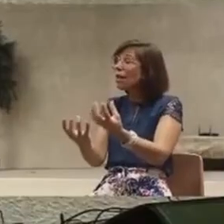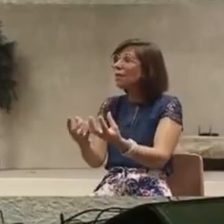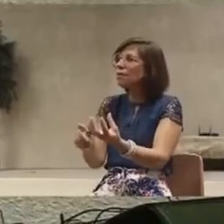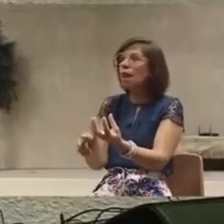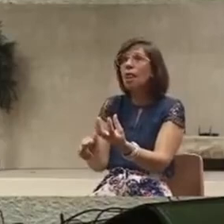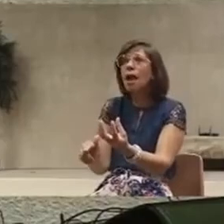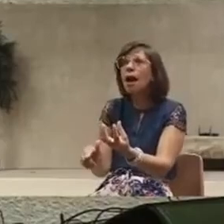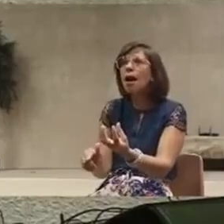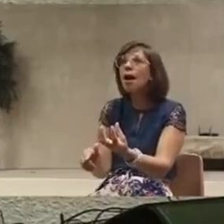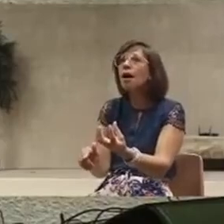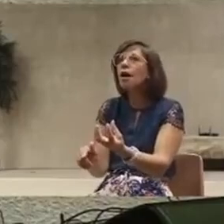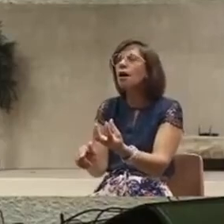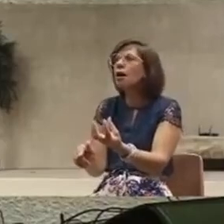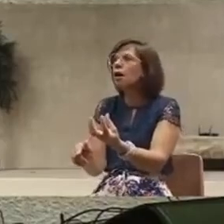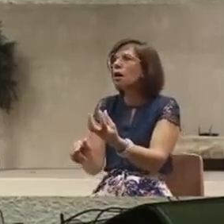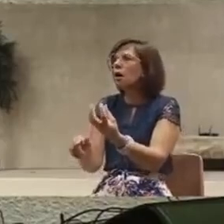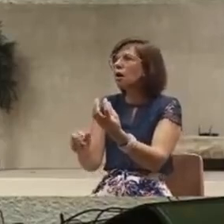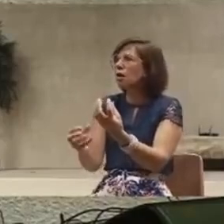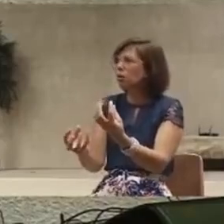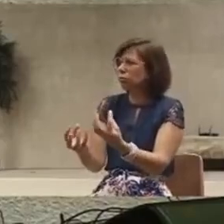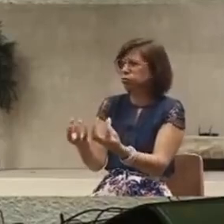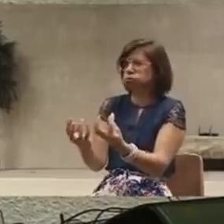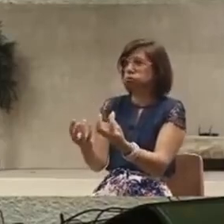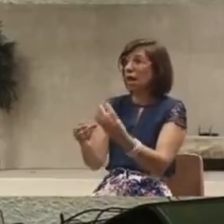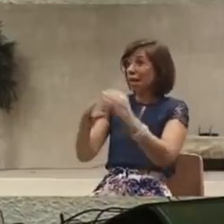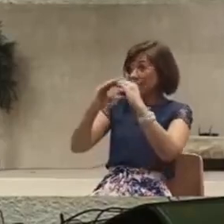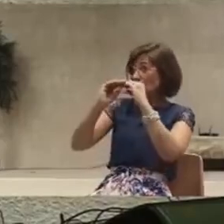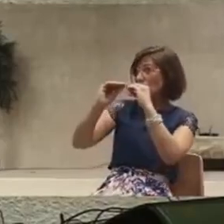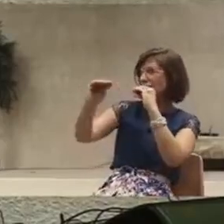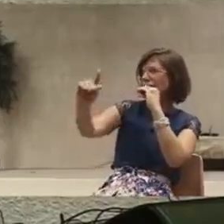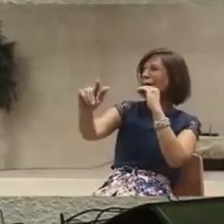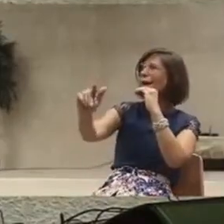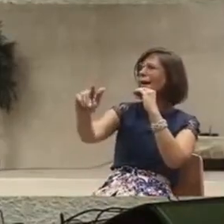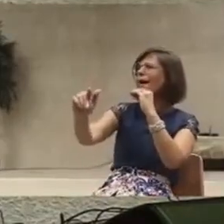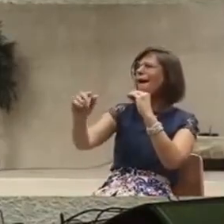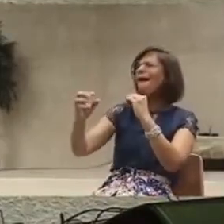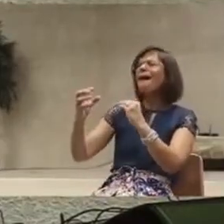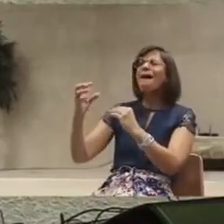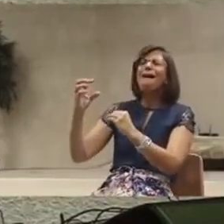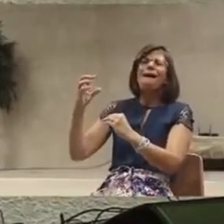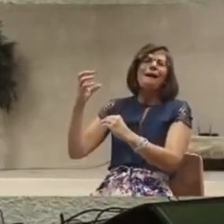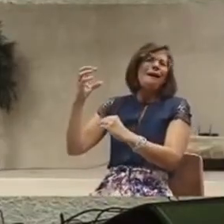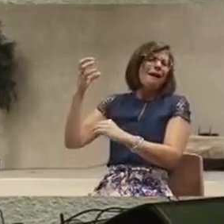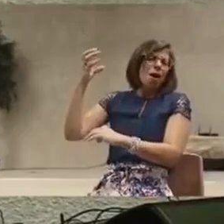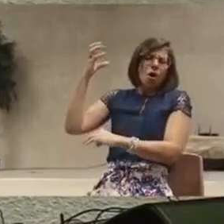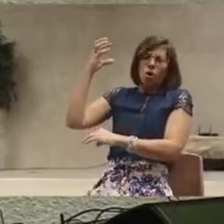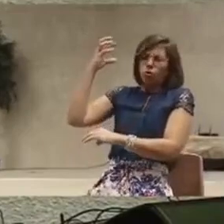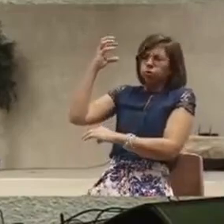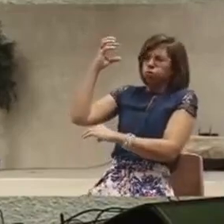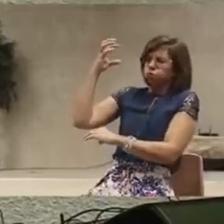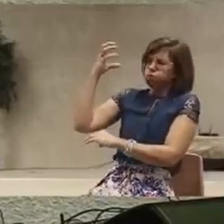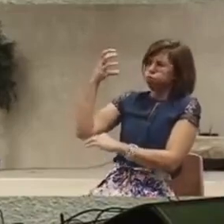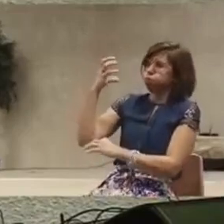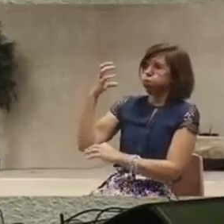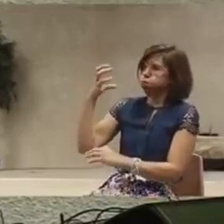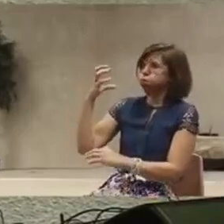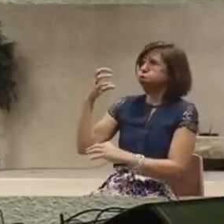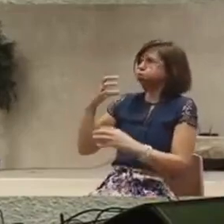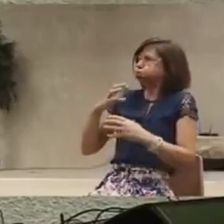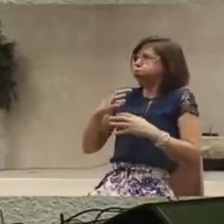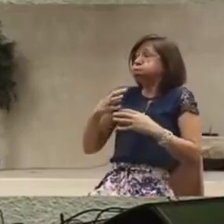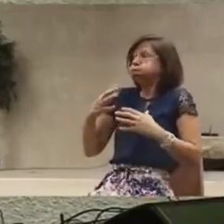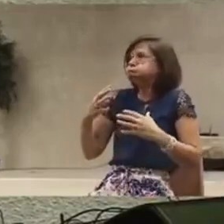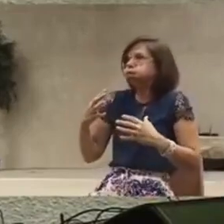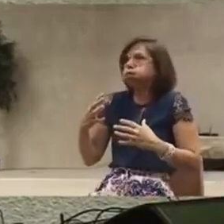désert, ça peut être comme un four. La chaleur torride. C'est tellement dur